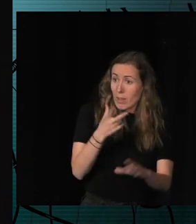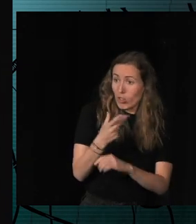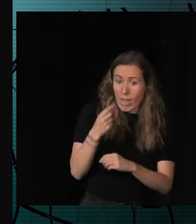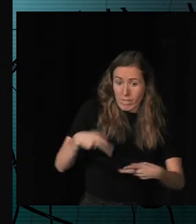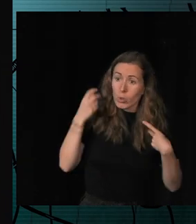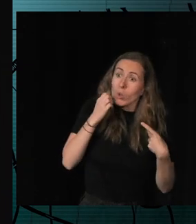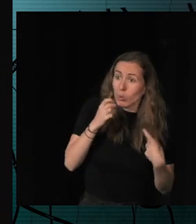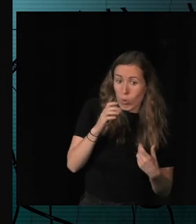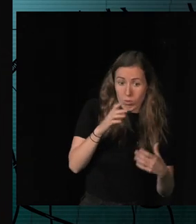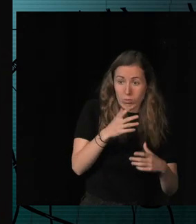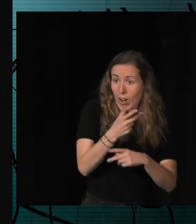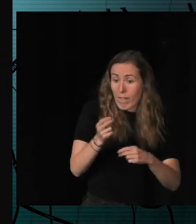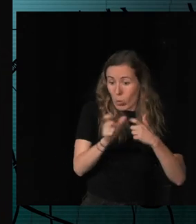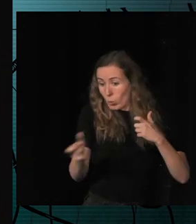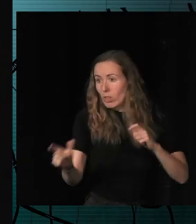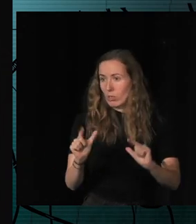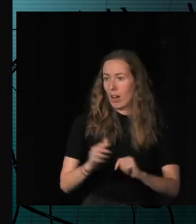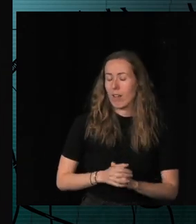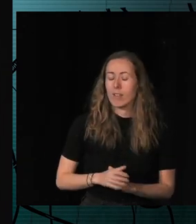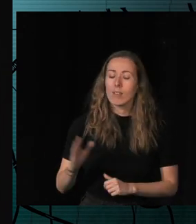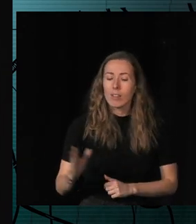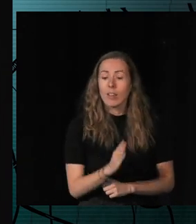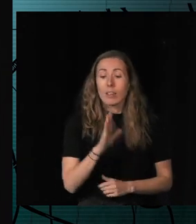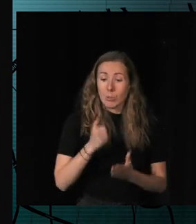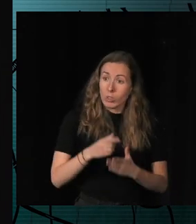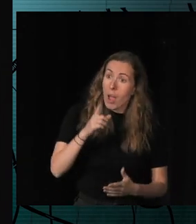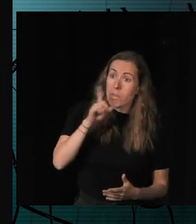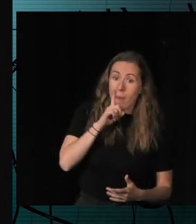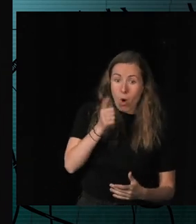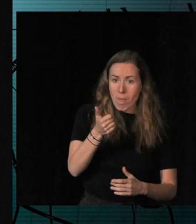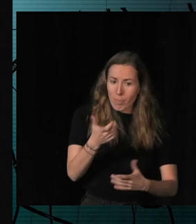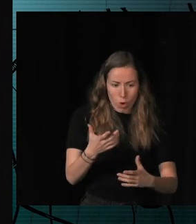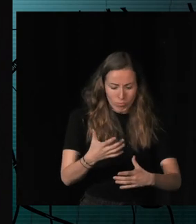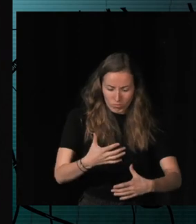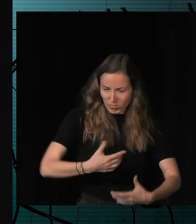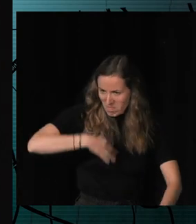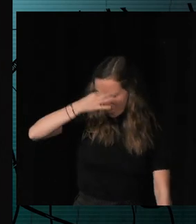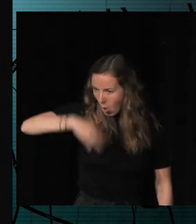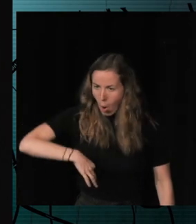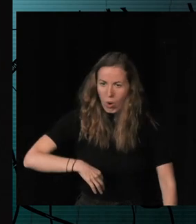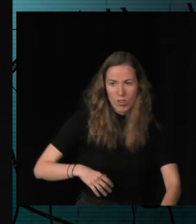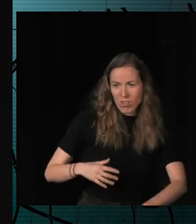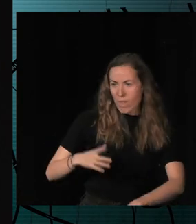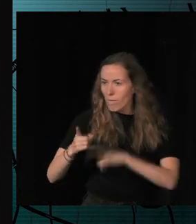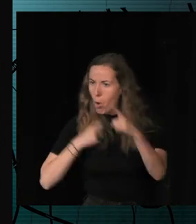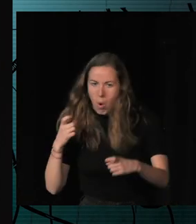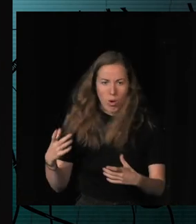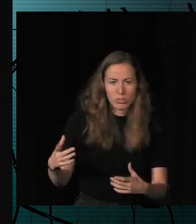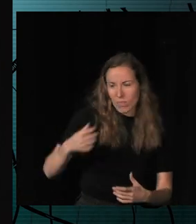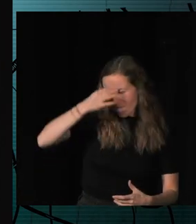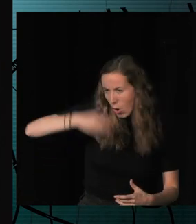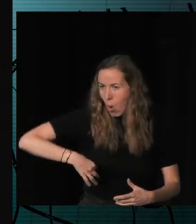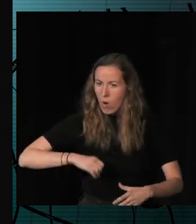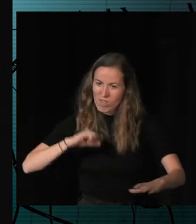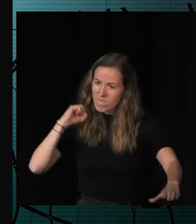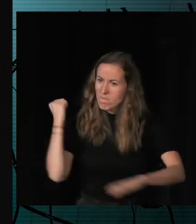cette mère justement déjà un prête à tout bon ça on l'a déjà vu 1000 fois mais qui est prête aussi à la violence qui est prête aussi à au meurtrre qui est prête à une